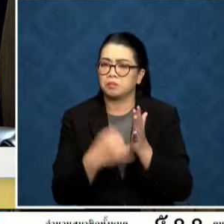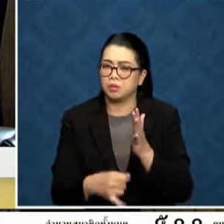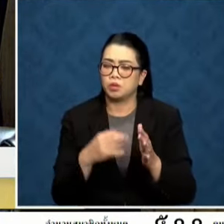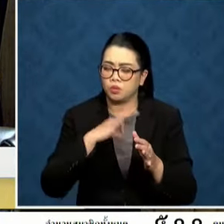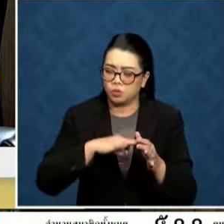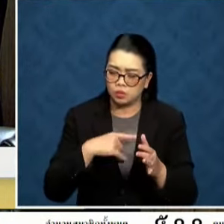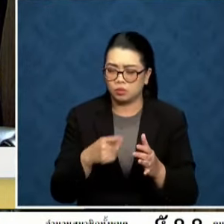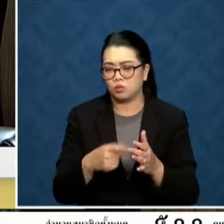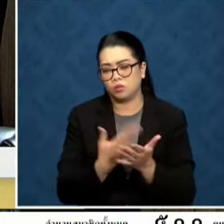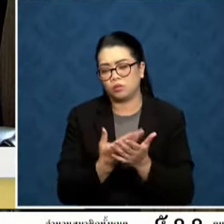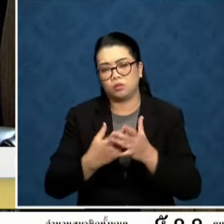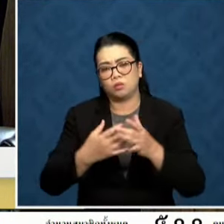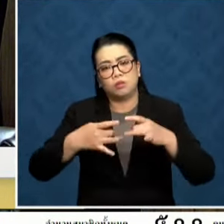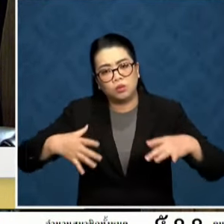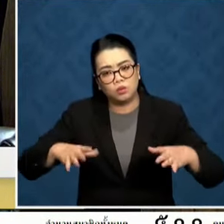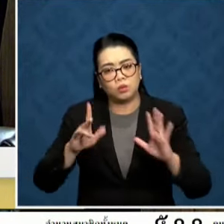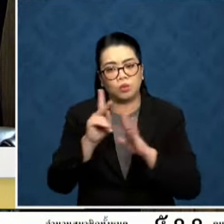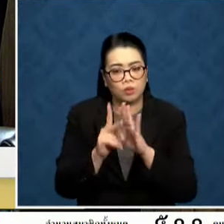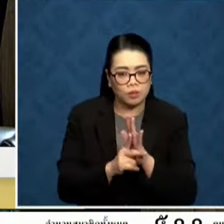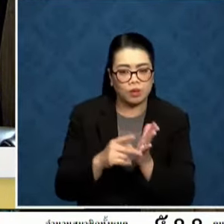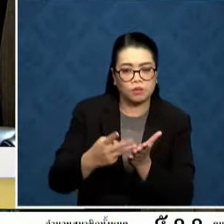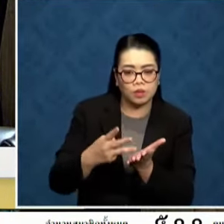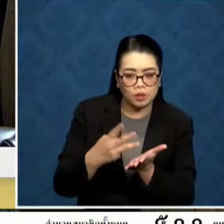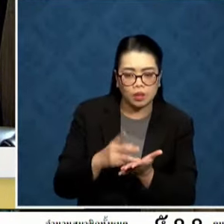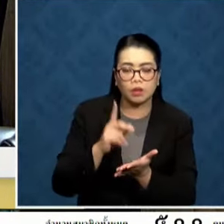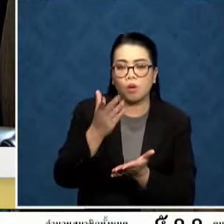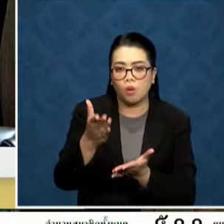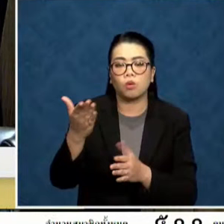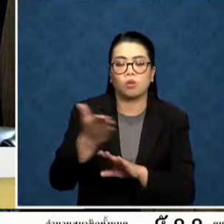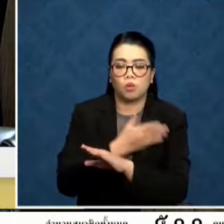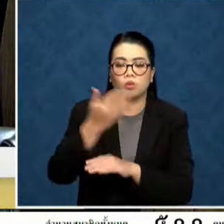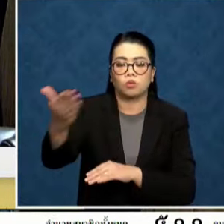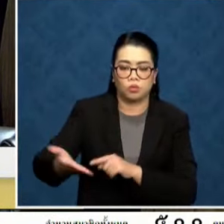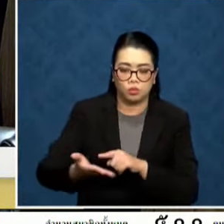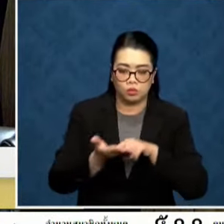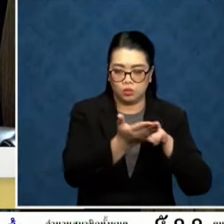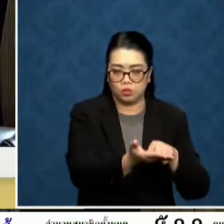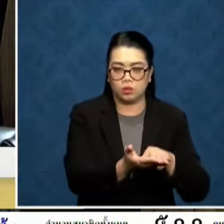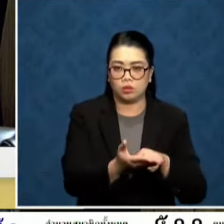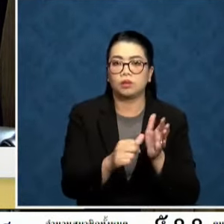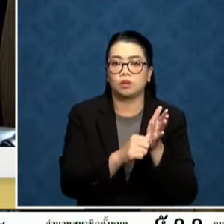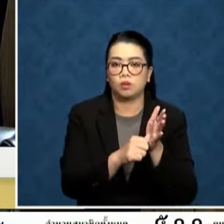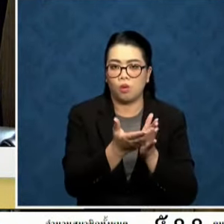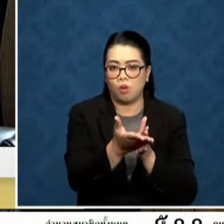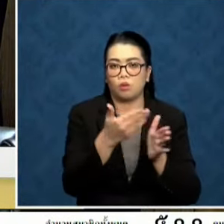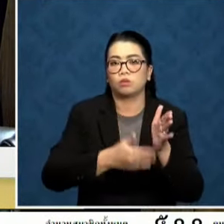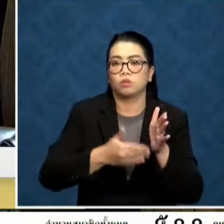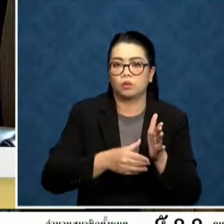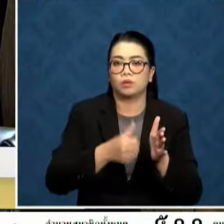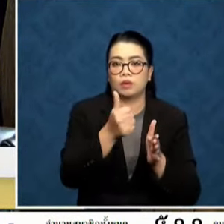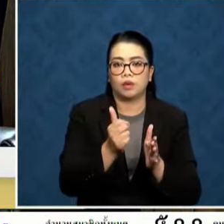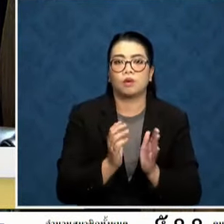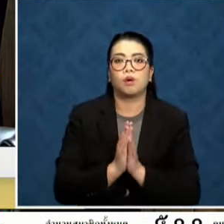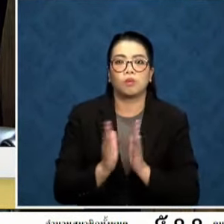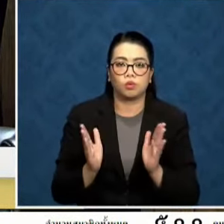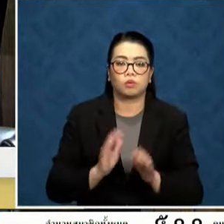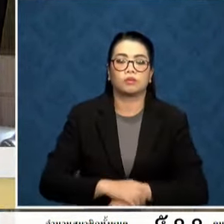ด้วยกฎหมายทั้งด้วยหลักวิชาการก่อนที่ทุกอย่างมันจะสายเกินไปค่ะท่านประธานขอบคุณ